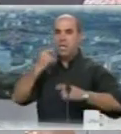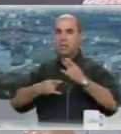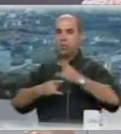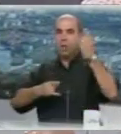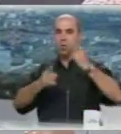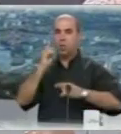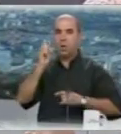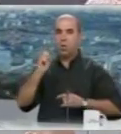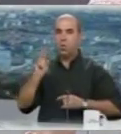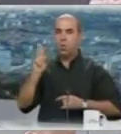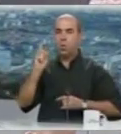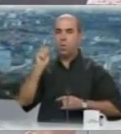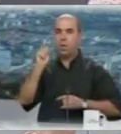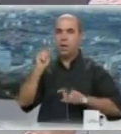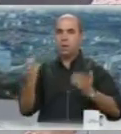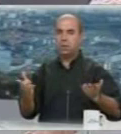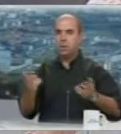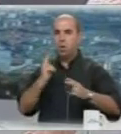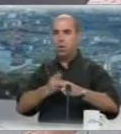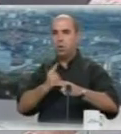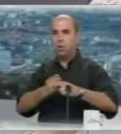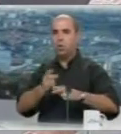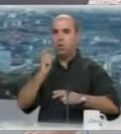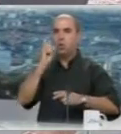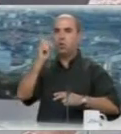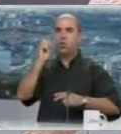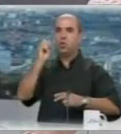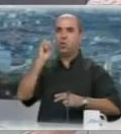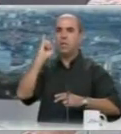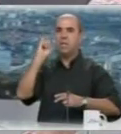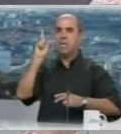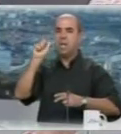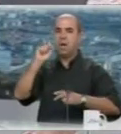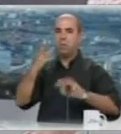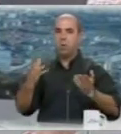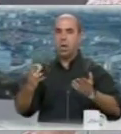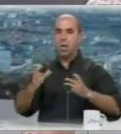دواودة، قالت لك التسمية تعود إلى أن هناك والي